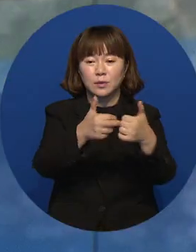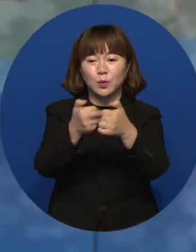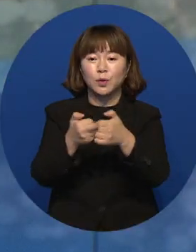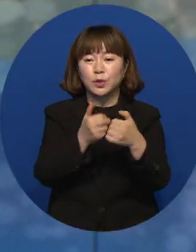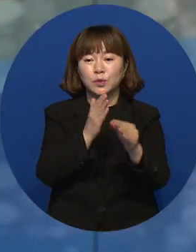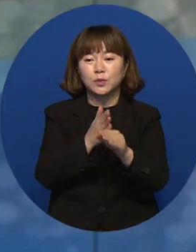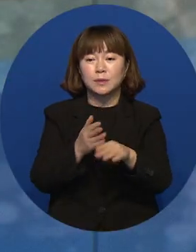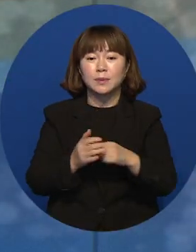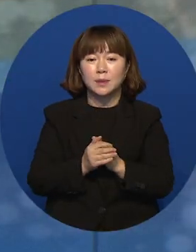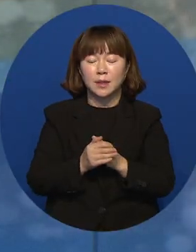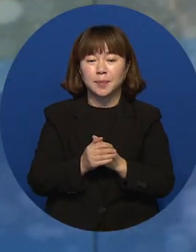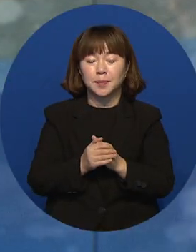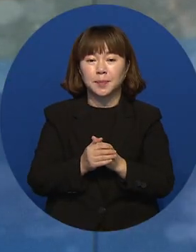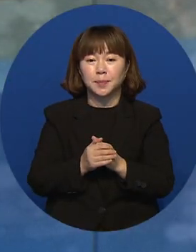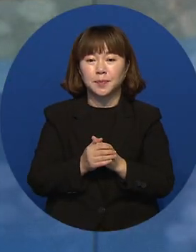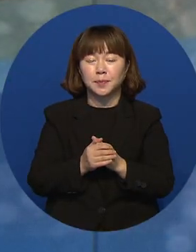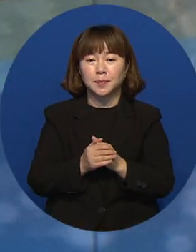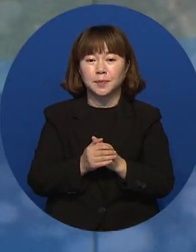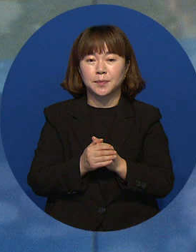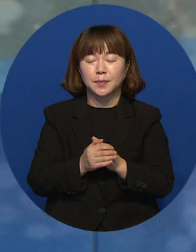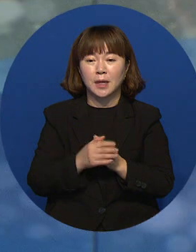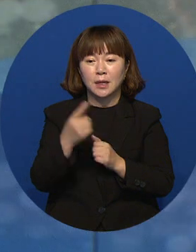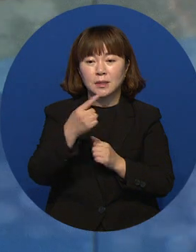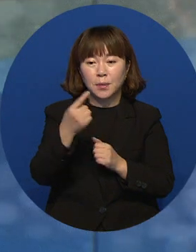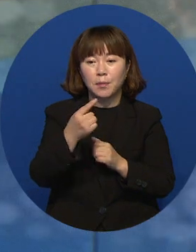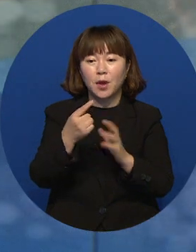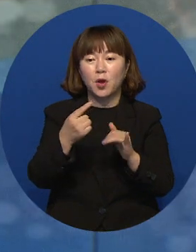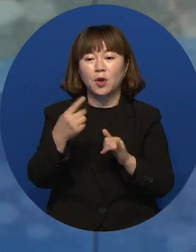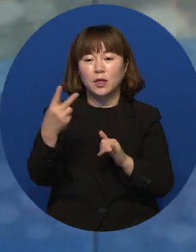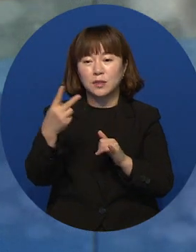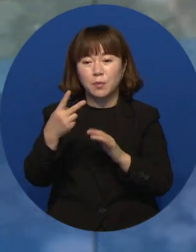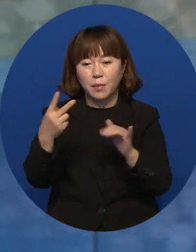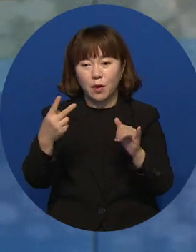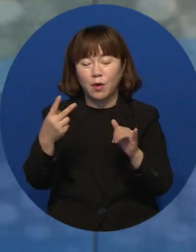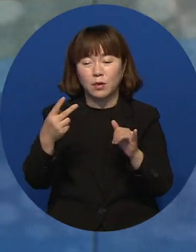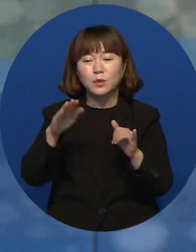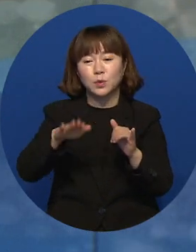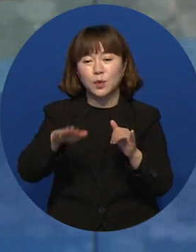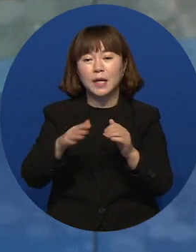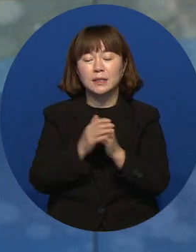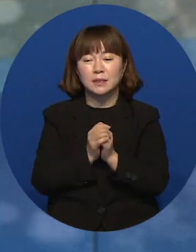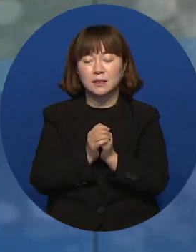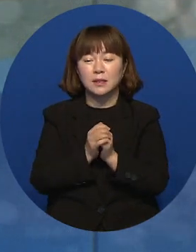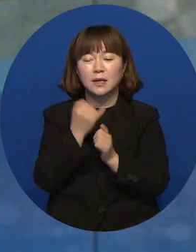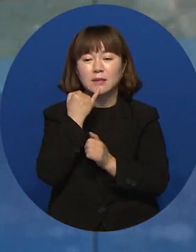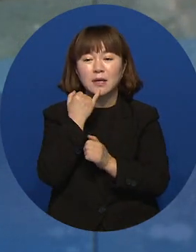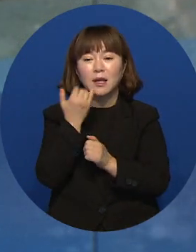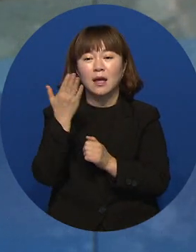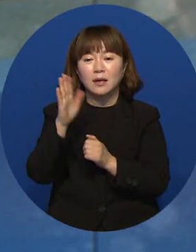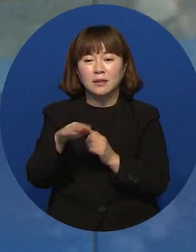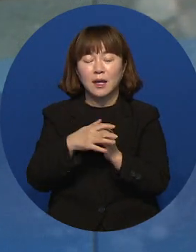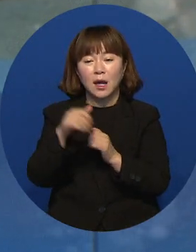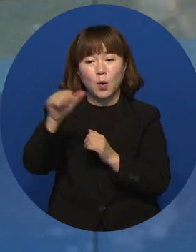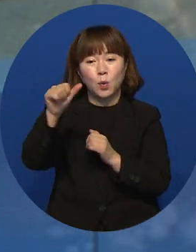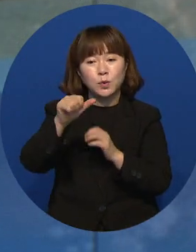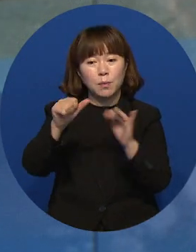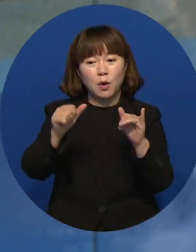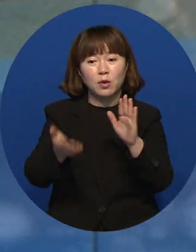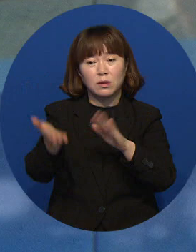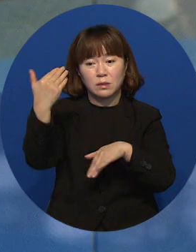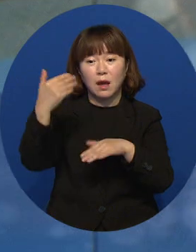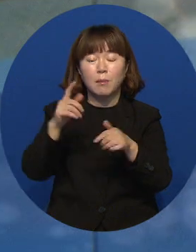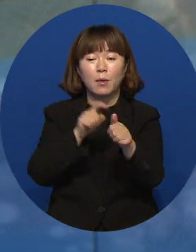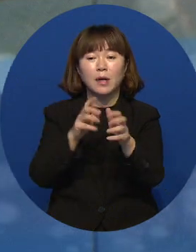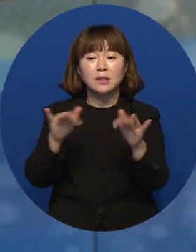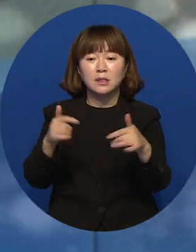여쭤보겠습니다 천명 때 2000명 때까지는 위드 그러나 가 흔들릴 가능성이 없는데 예 아니라 예를 들어 5000명 대형 폭증했다 이건 또